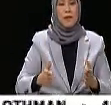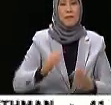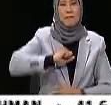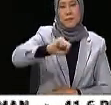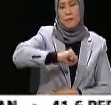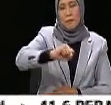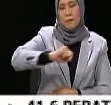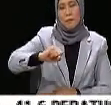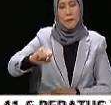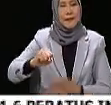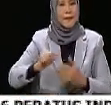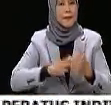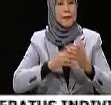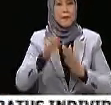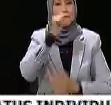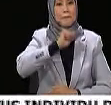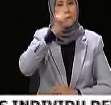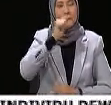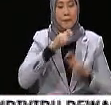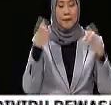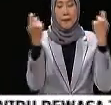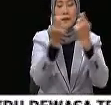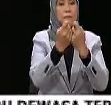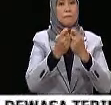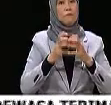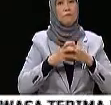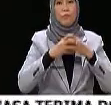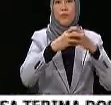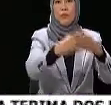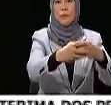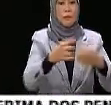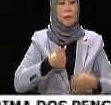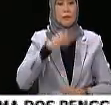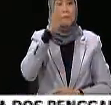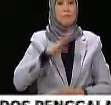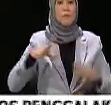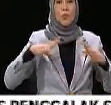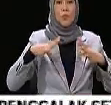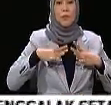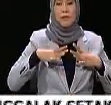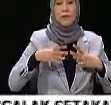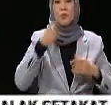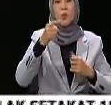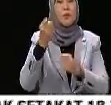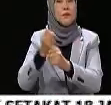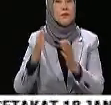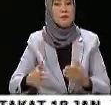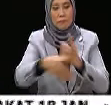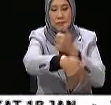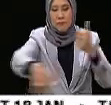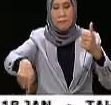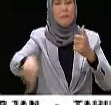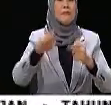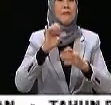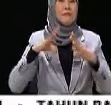kanan saja menelepon saya terus berjalan dengan tim saya Dan sayapun tak butuh Tibet tak cuti sesuai anak buah saya itu tidak bahwa cuti saya